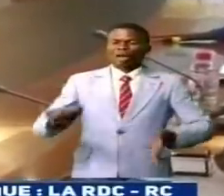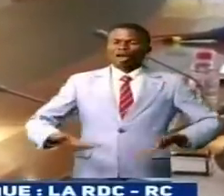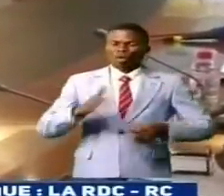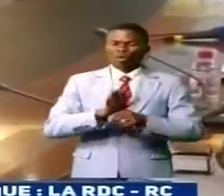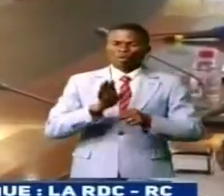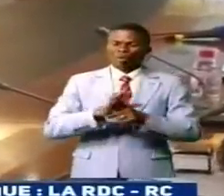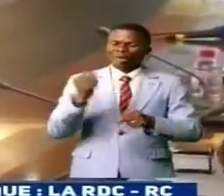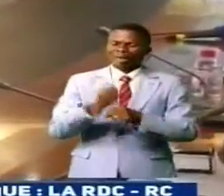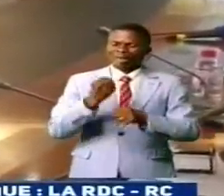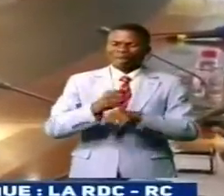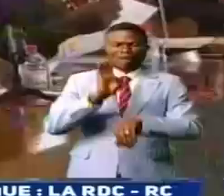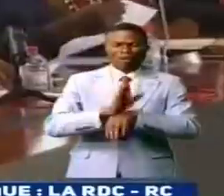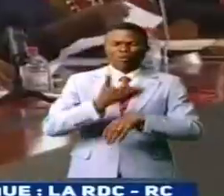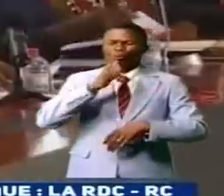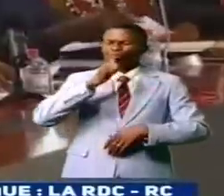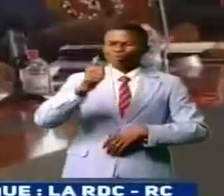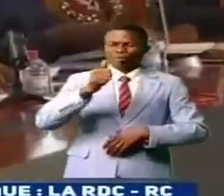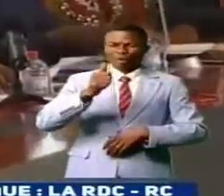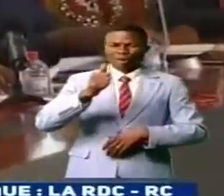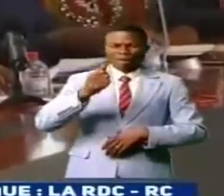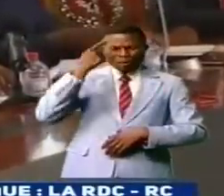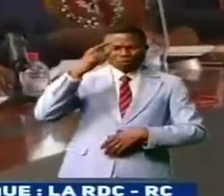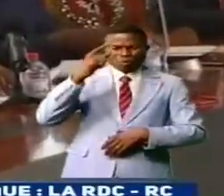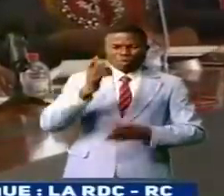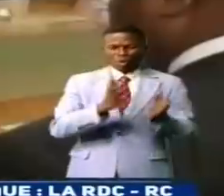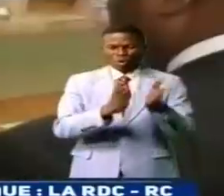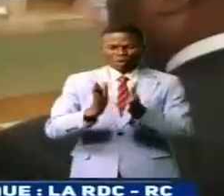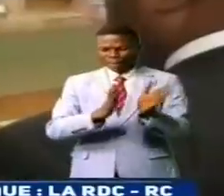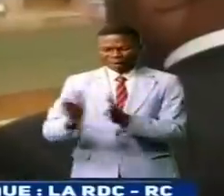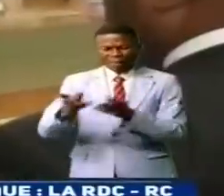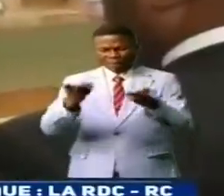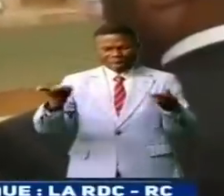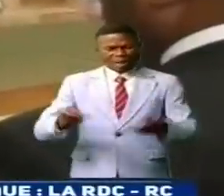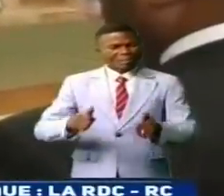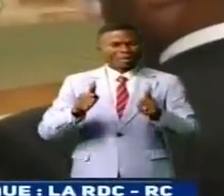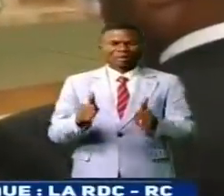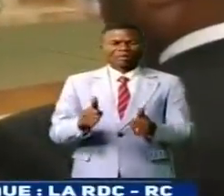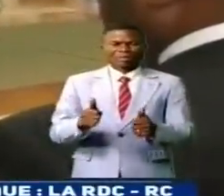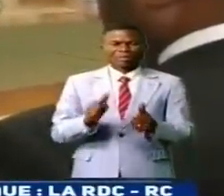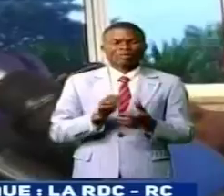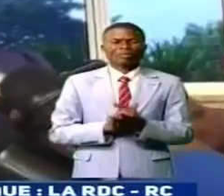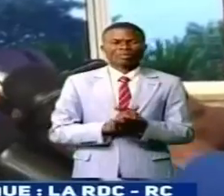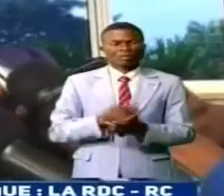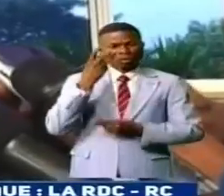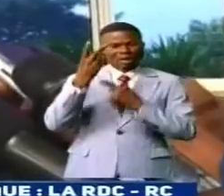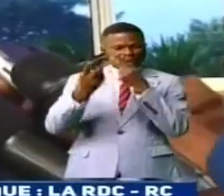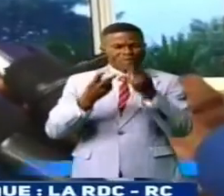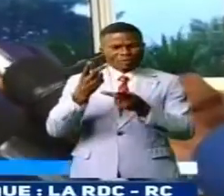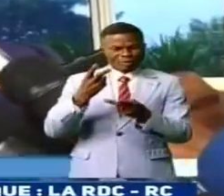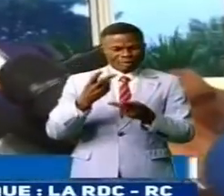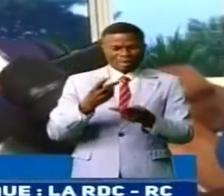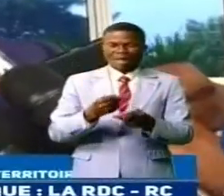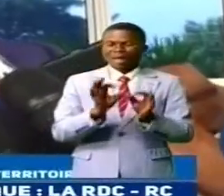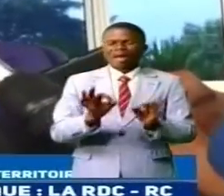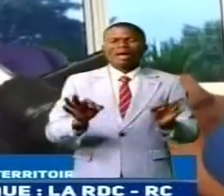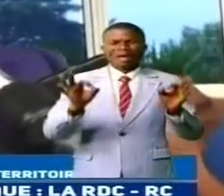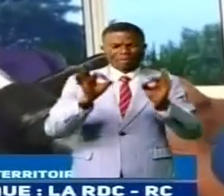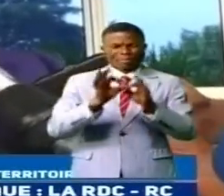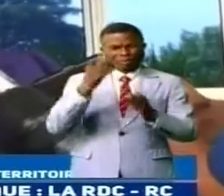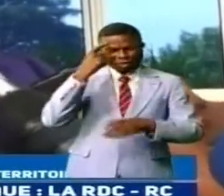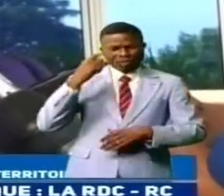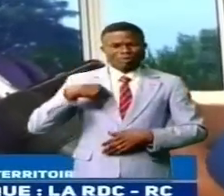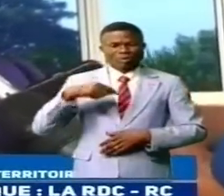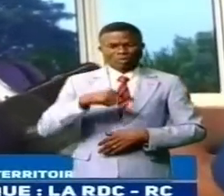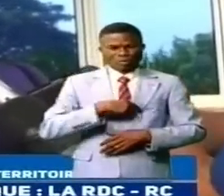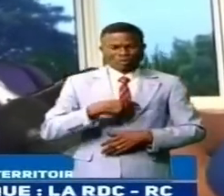du Congo-Brazzaville pour un bon aménagement de l'espace physique. Une visite qui a été bien voulue, que ce soit par nos deux